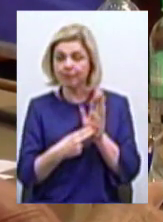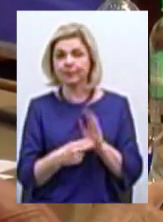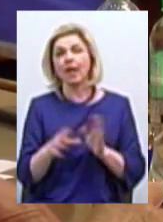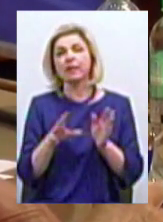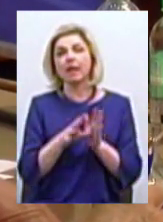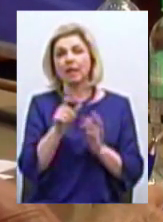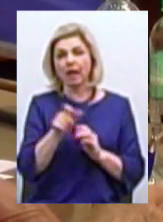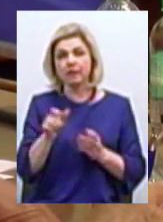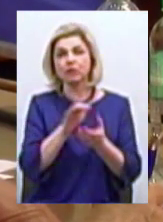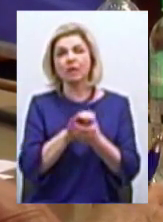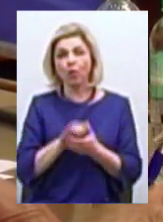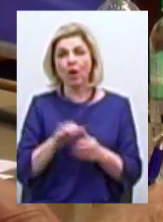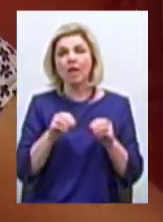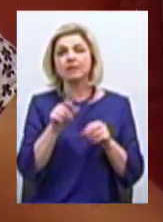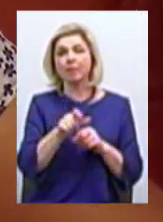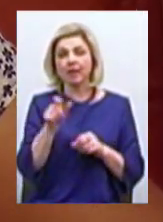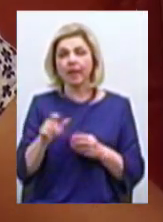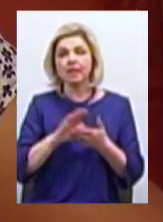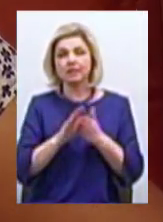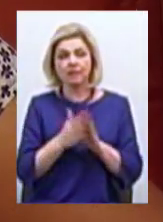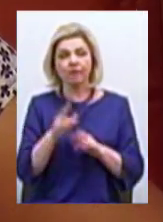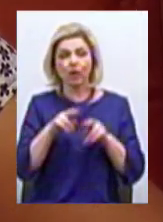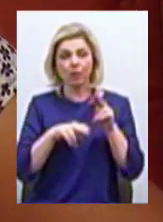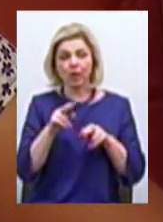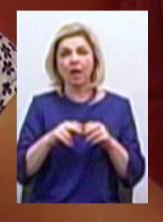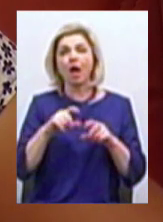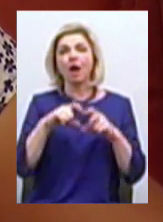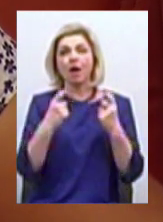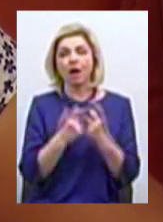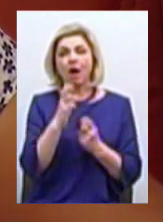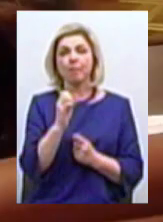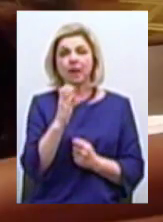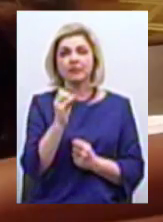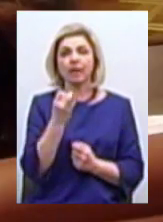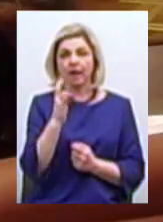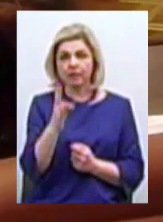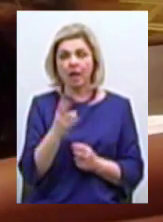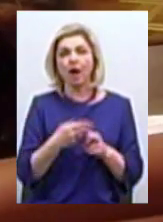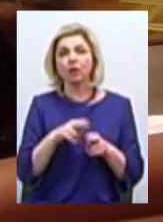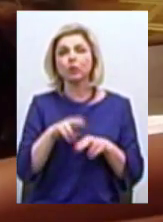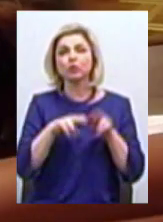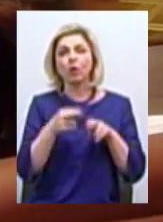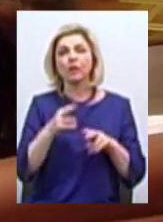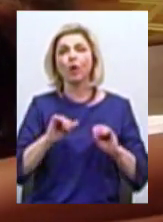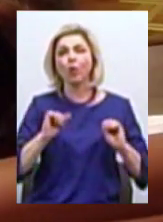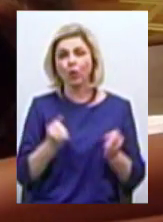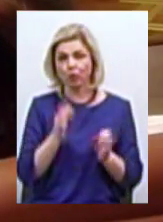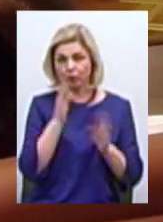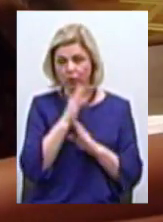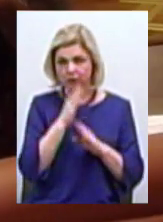енергетики ознайомили земляків зі станом спорудження бризкальних басейнів, які будуються для покращення охолоджуючої здатності та шлицької